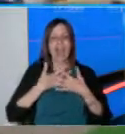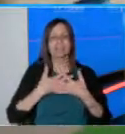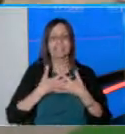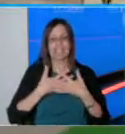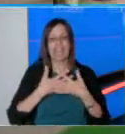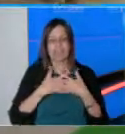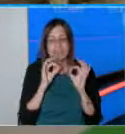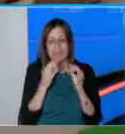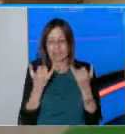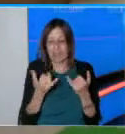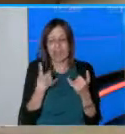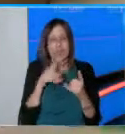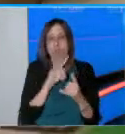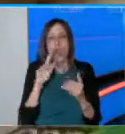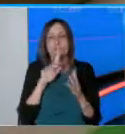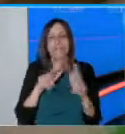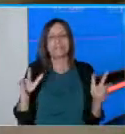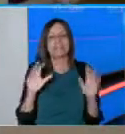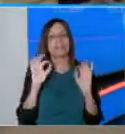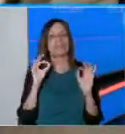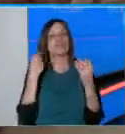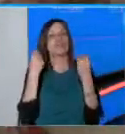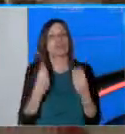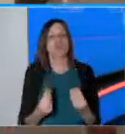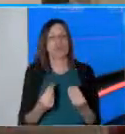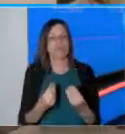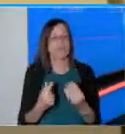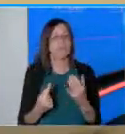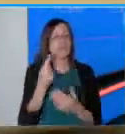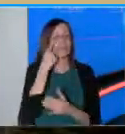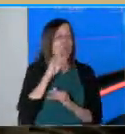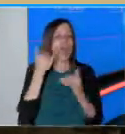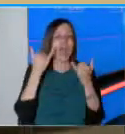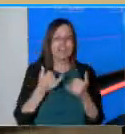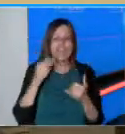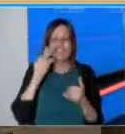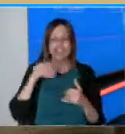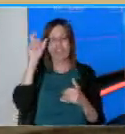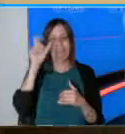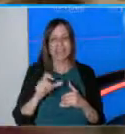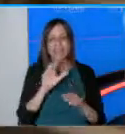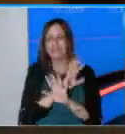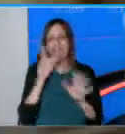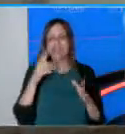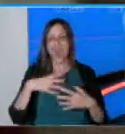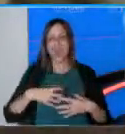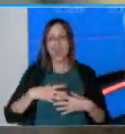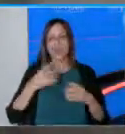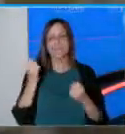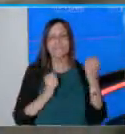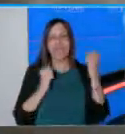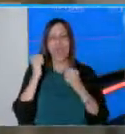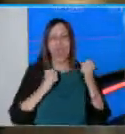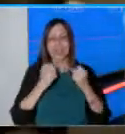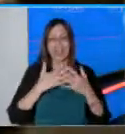כלומר, אנחנו לא נמצאים באיזה מצב מאוד אוטופי ומדהים. ברגע זה ממש יש בן אדם שאין לו אקמו. וזה